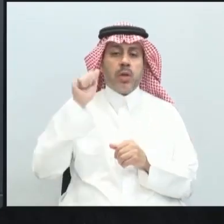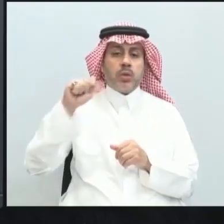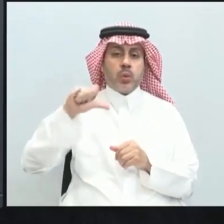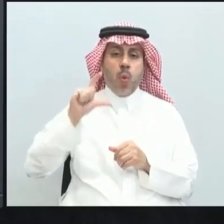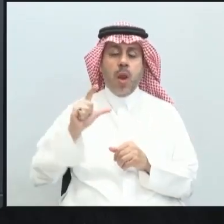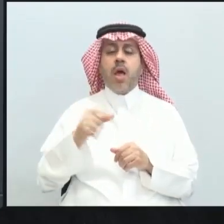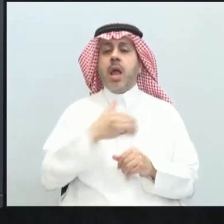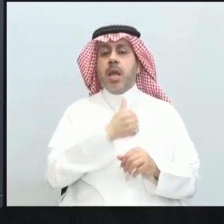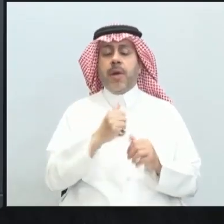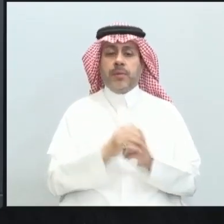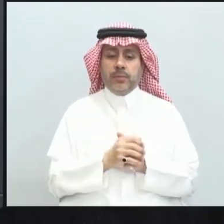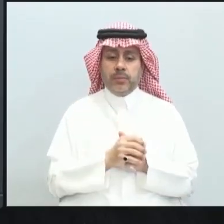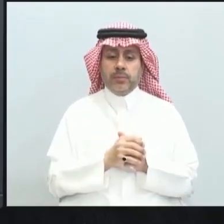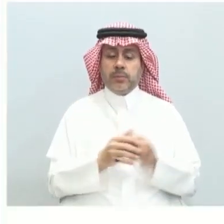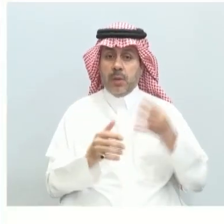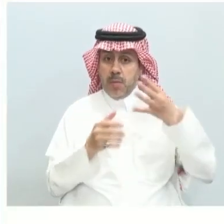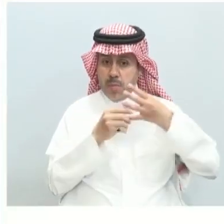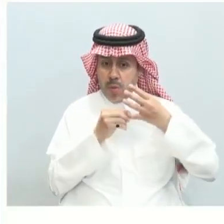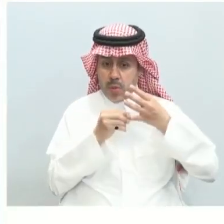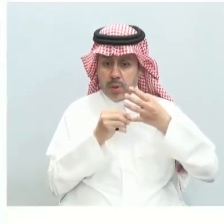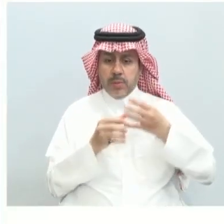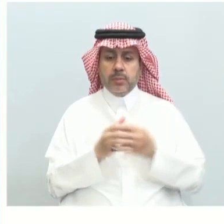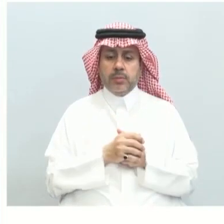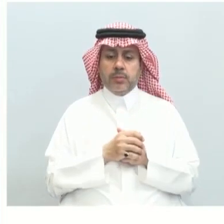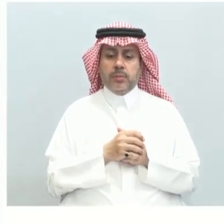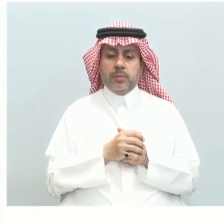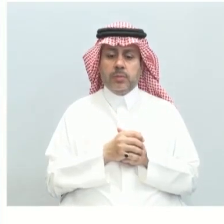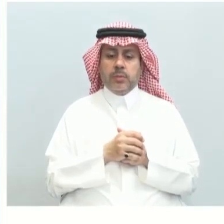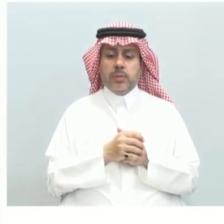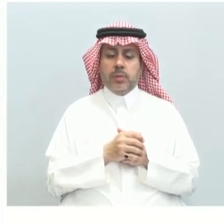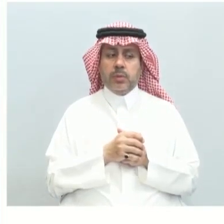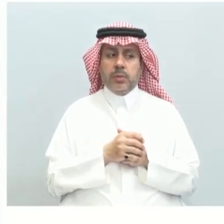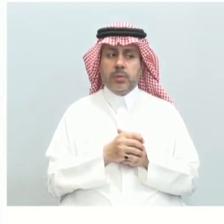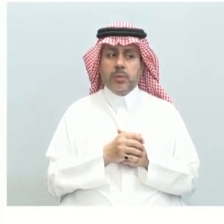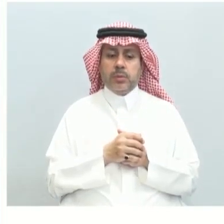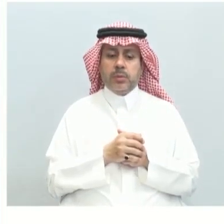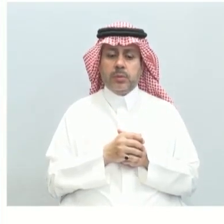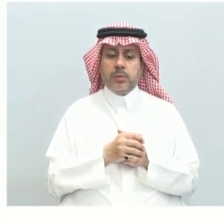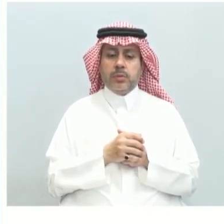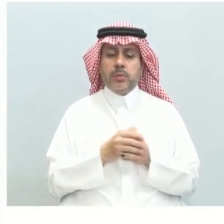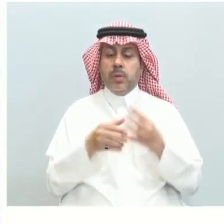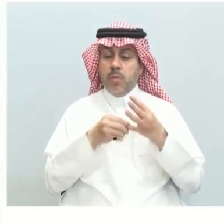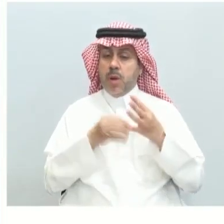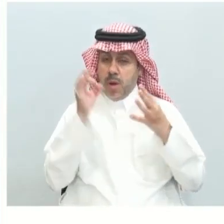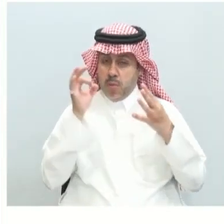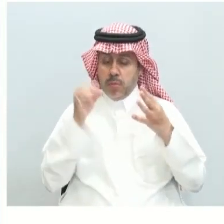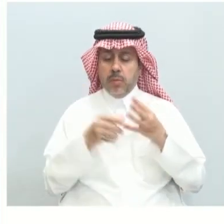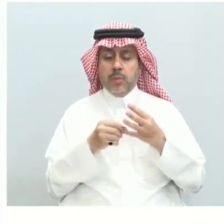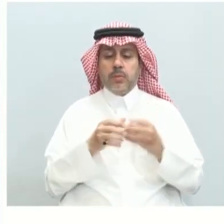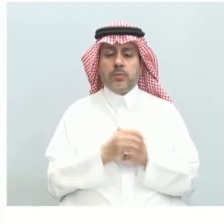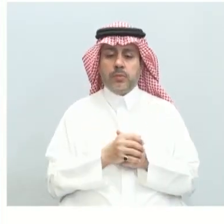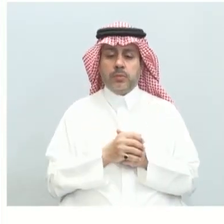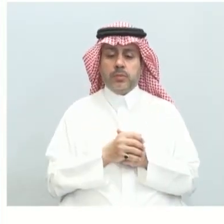الايمان ناتي ايها الطلاب والطالبات بعد هذا ايضا الى هذا الموضوع الرابع من ابرز واهم